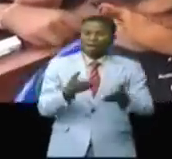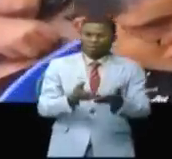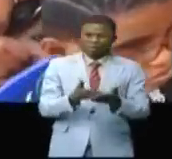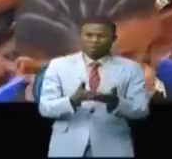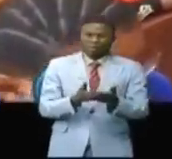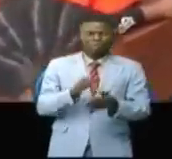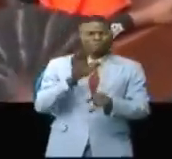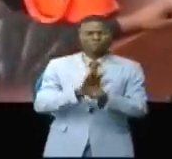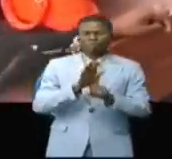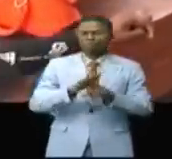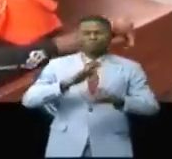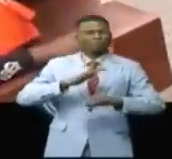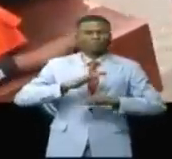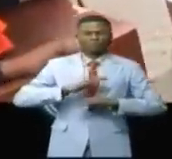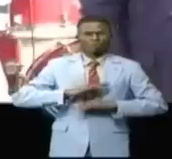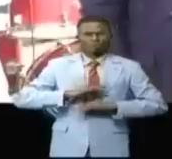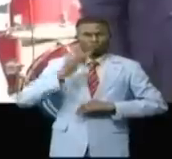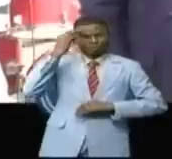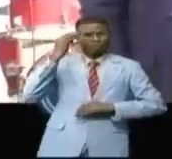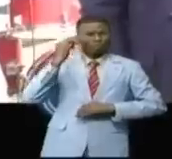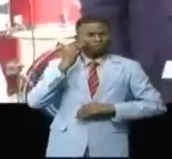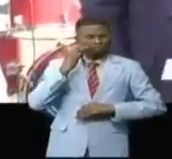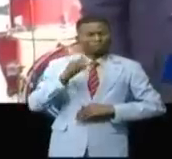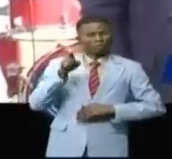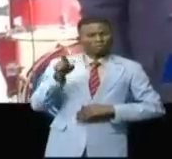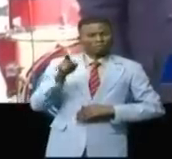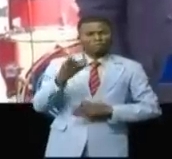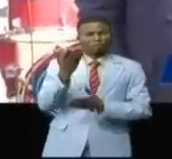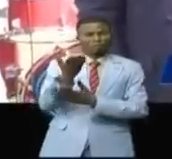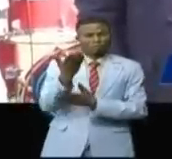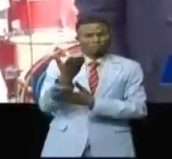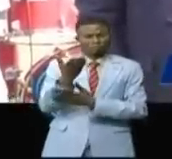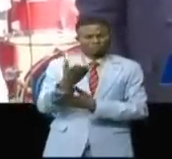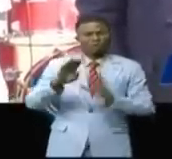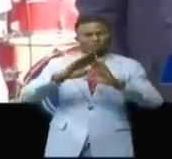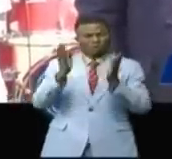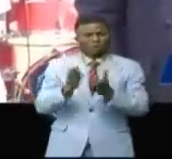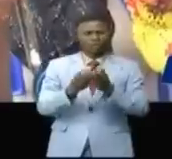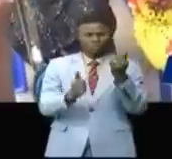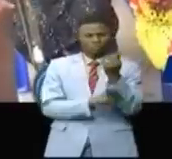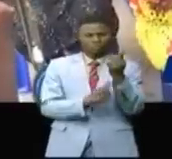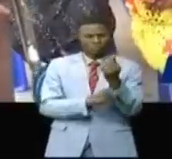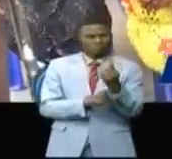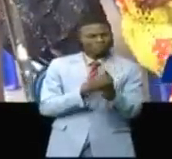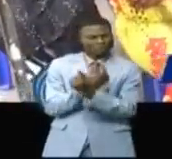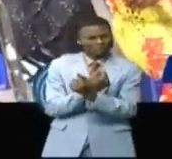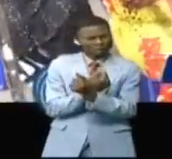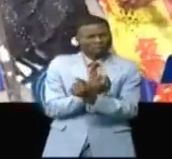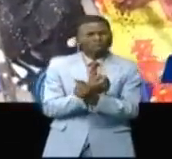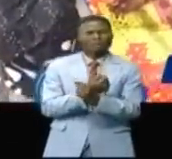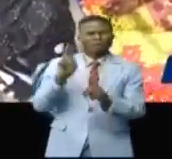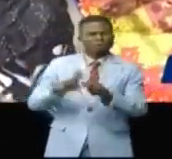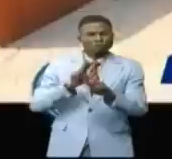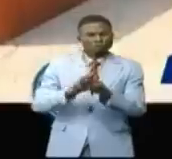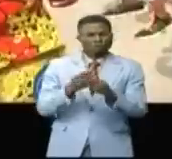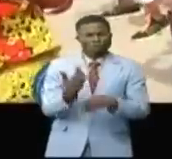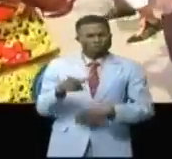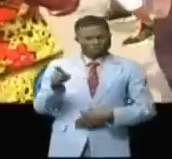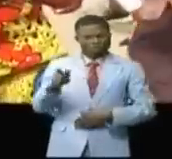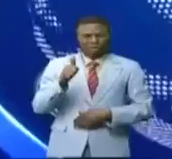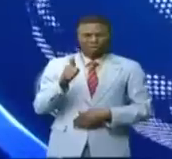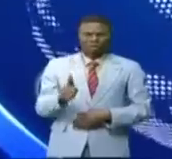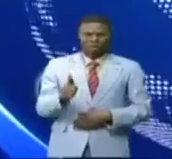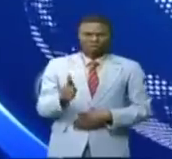plus que satisfaits le ministre mutinga a demandé aux uns et aux autres de faire bon usage de ces matériels